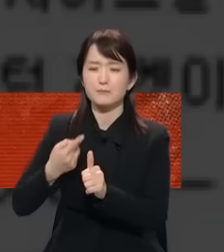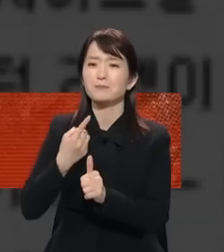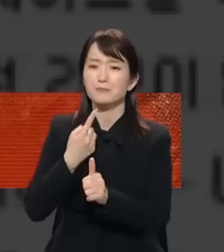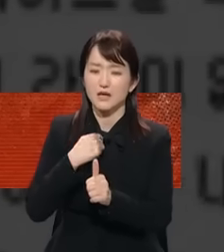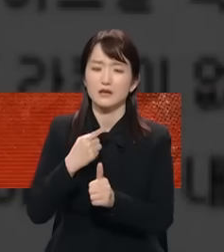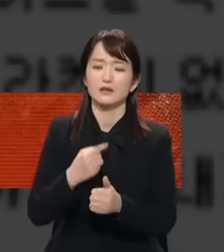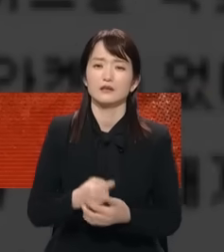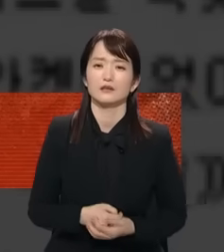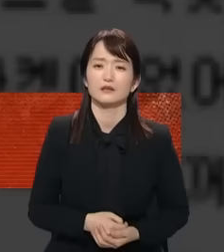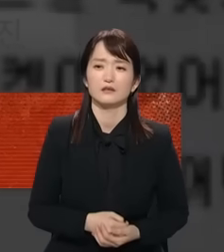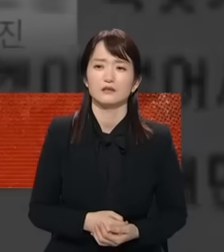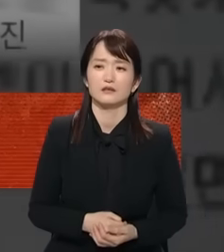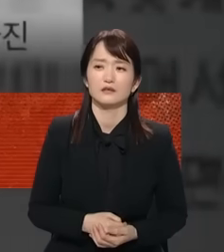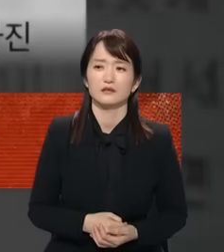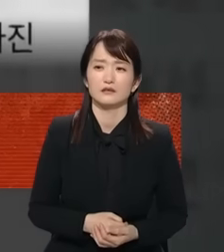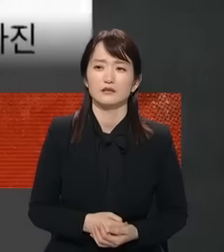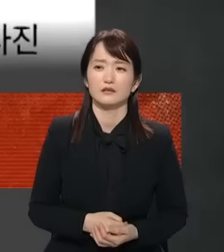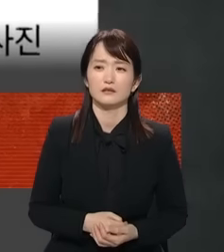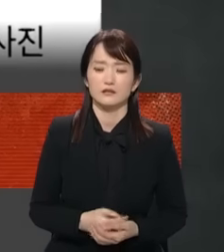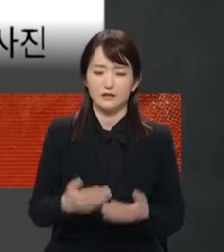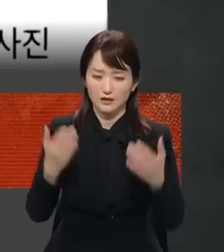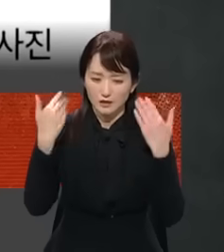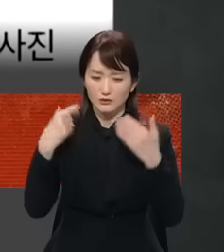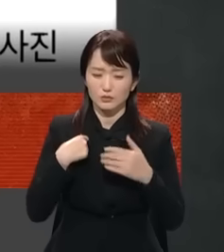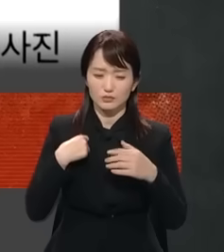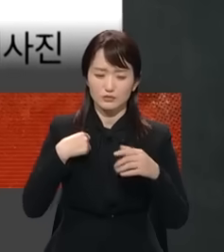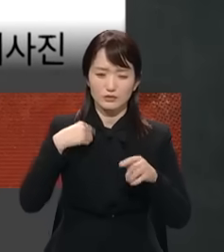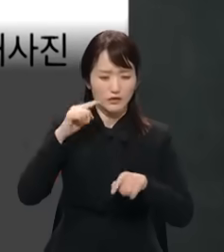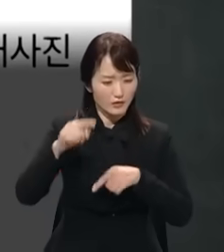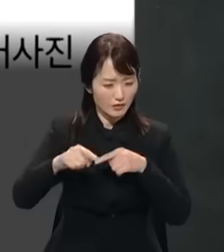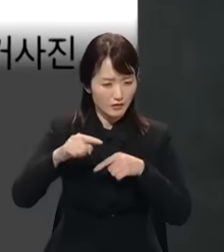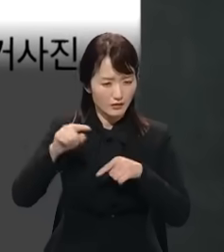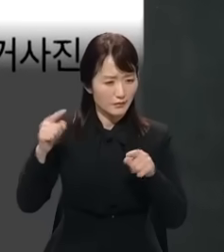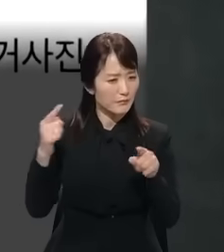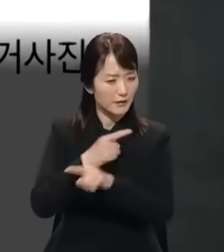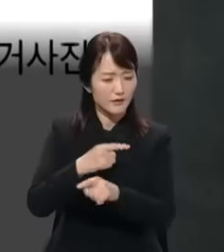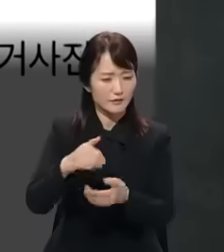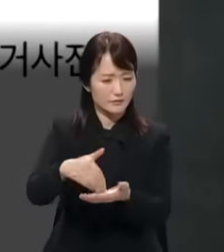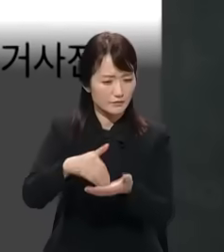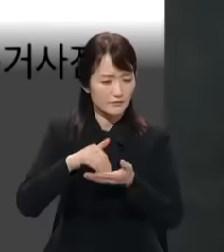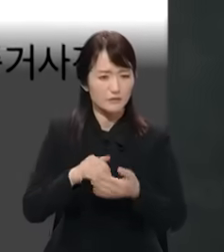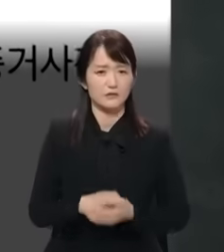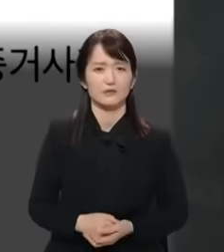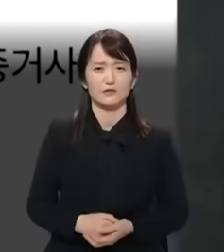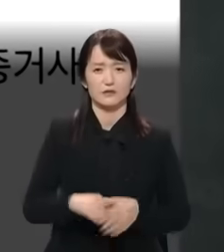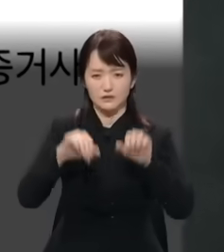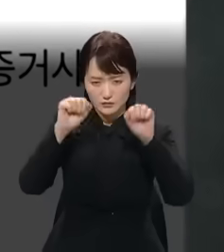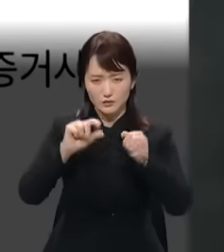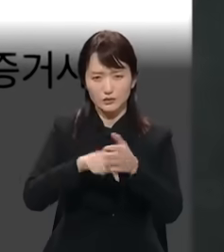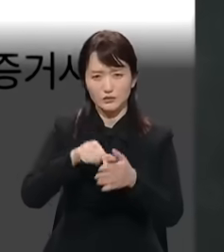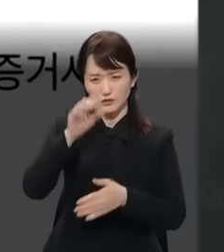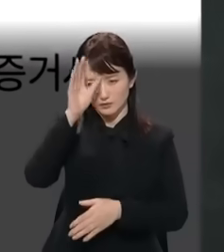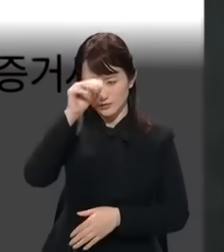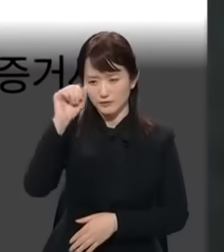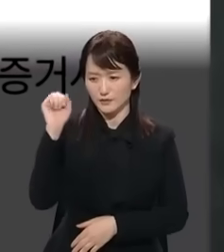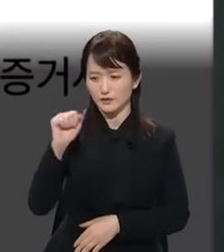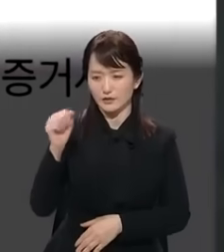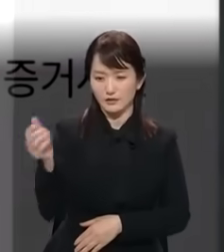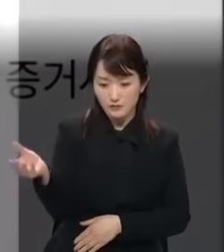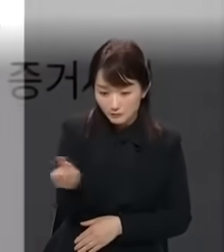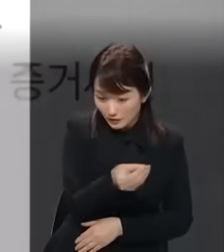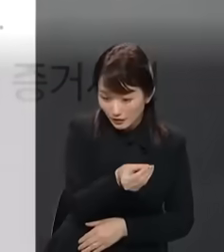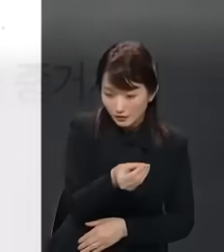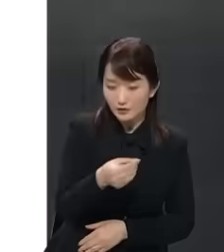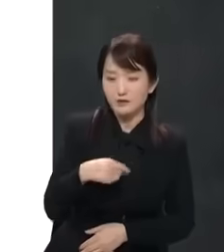구체적인 것으로 어 툭하면 교복을 바꿔 달라고 협박했고 한번은 체육 시간에 배드민터 라켓을 빌려 달라기에 자기 친구의